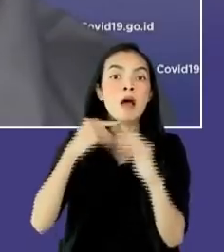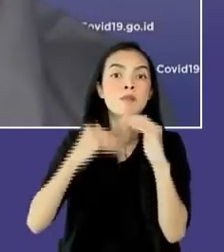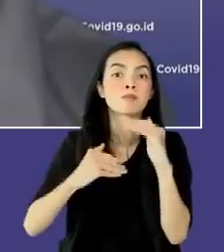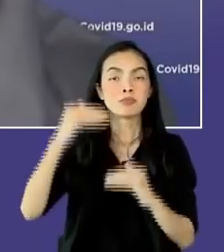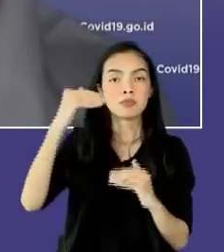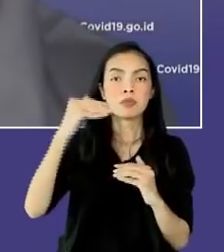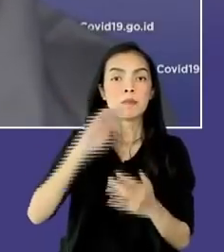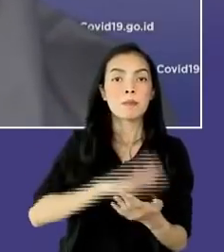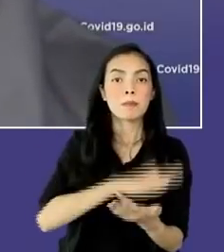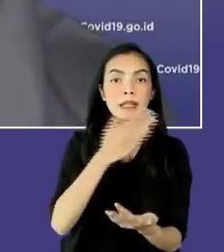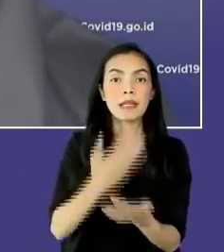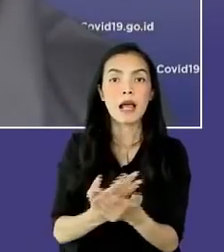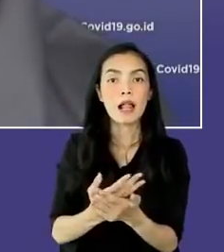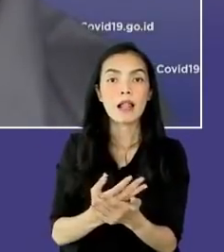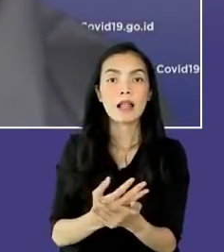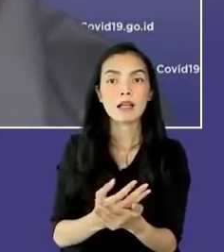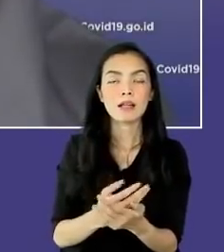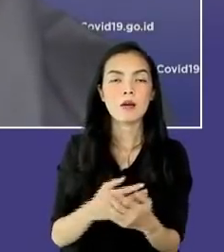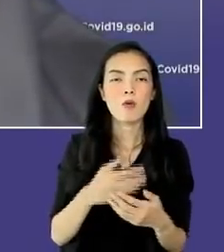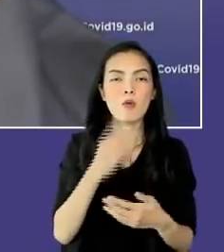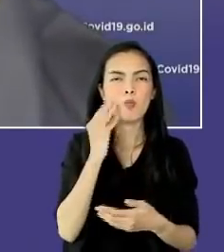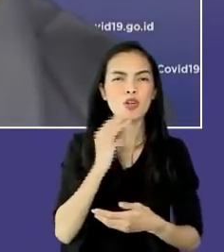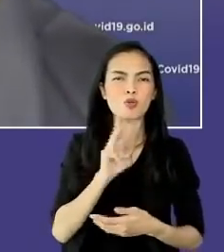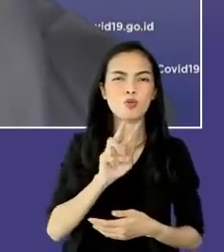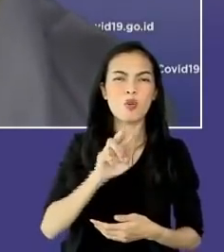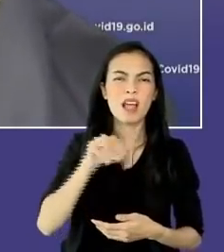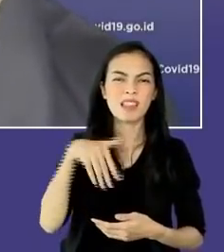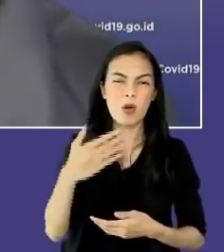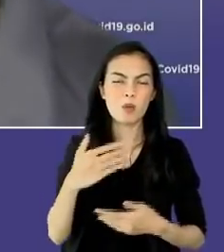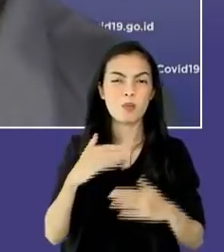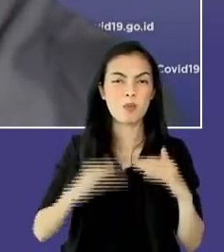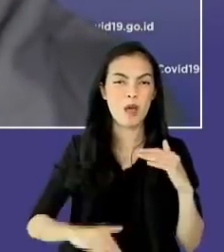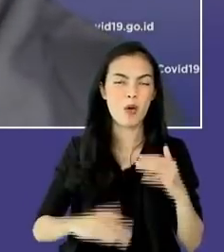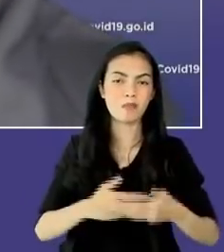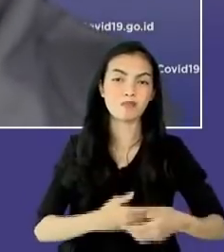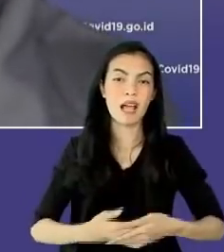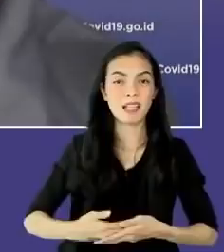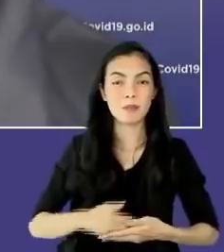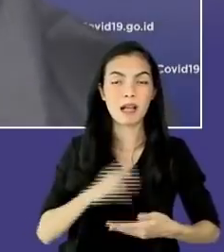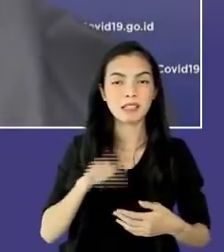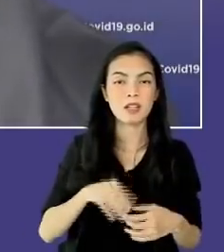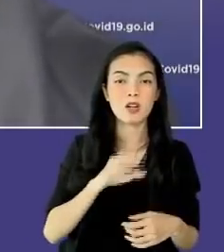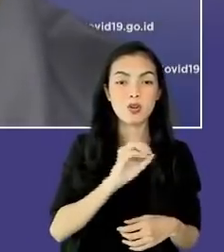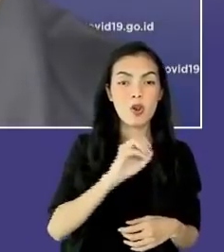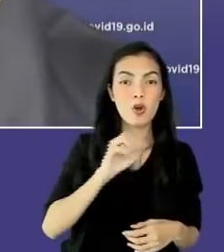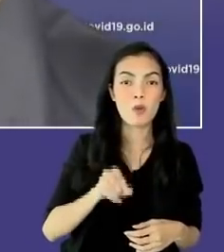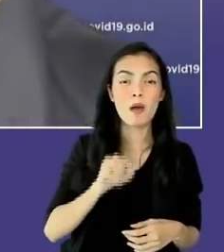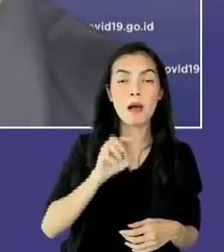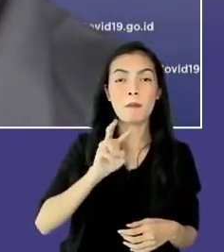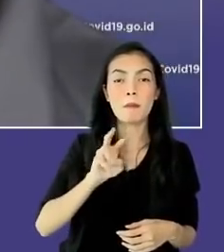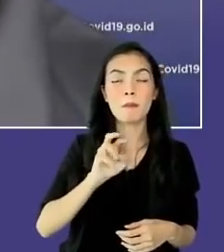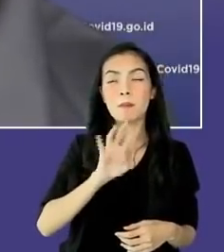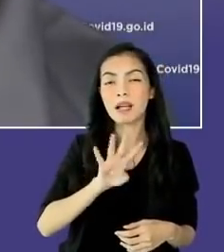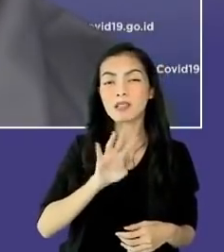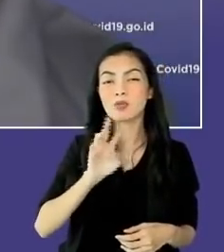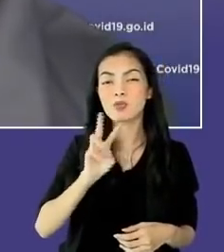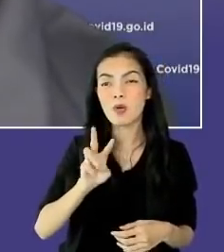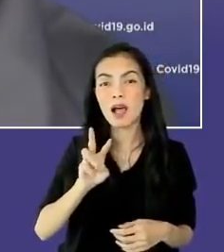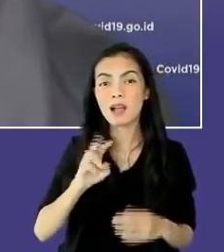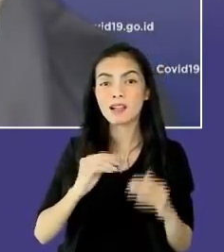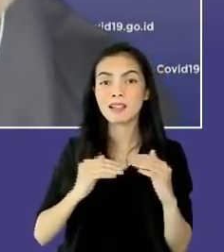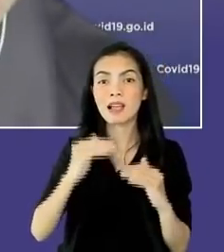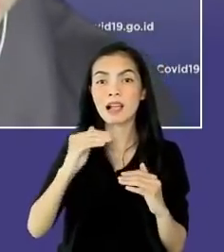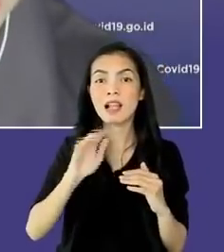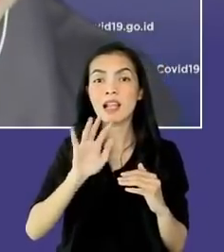peningkatan kematian pada namanya balita 2 tahun dari 0,42 naik menjadi 0,59%. Tapi